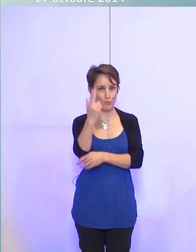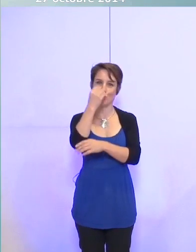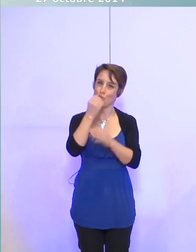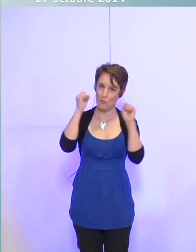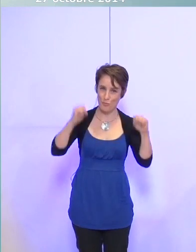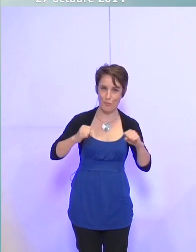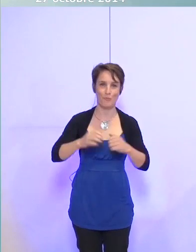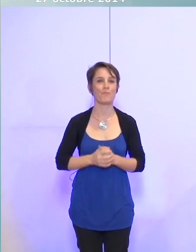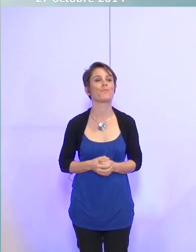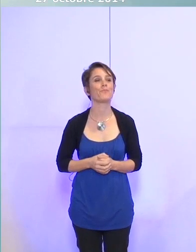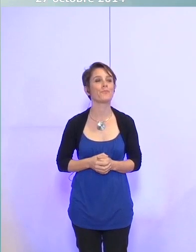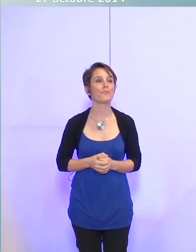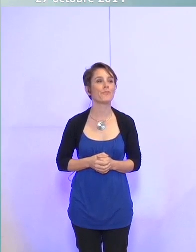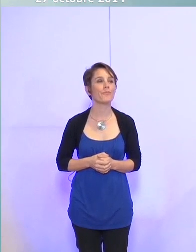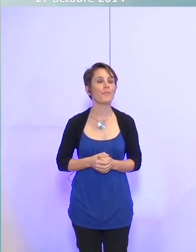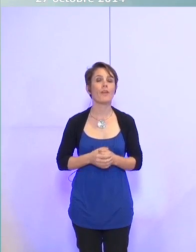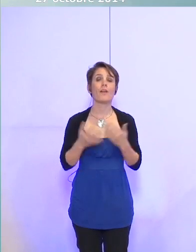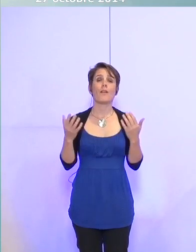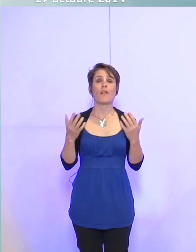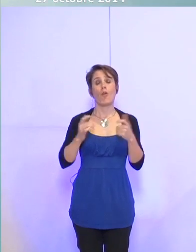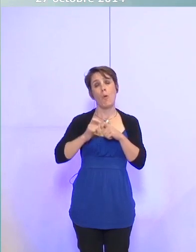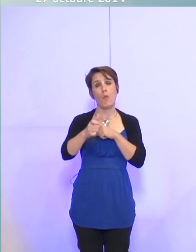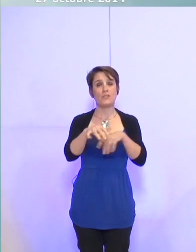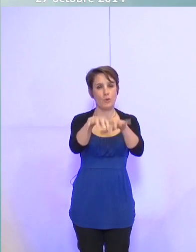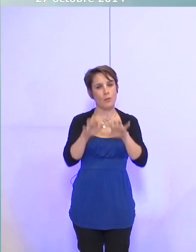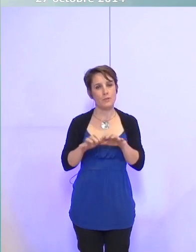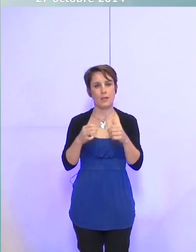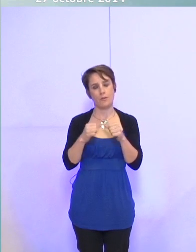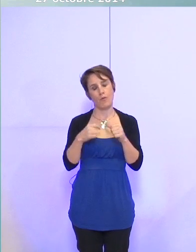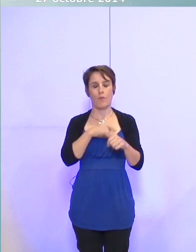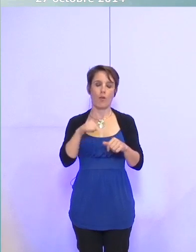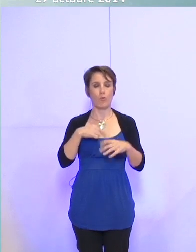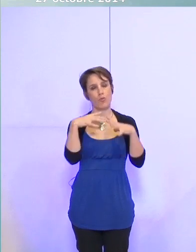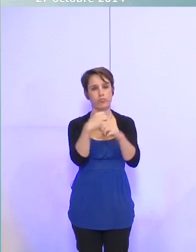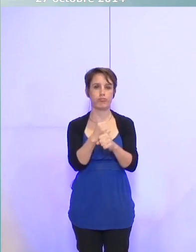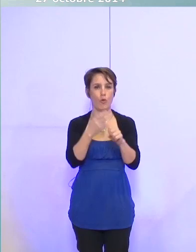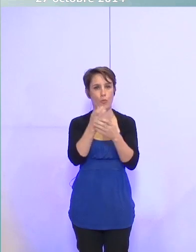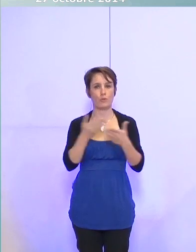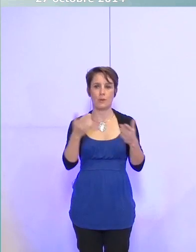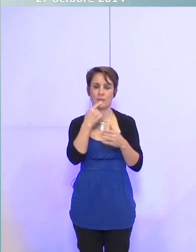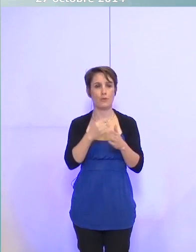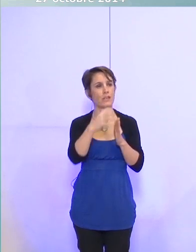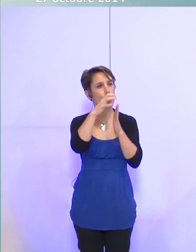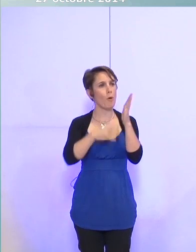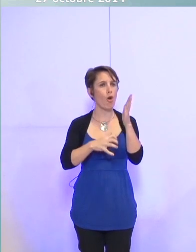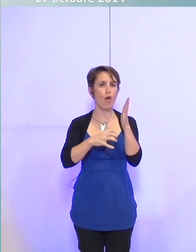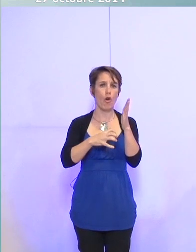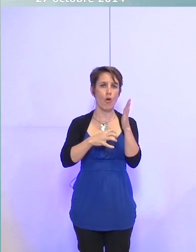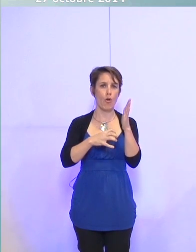avons remis, pour simplifier les procédures administratives, le rendu acte des délégations du maire. Y a-t-il des